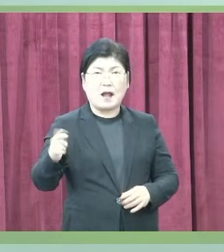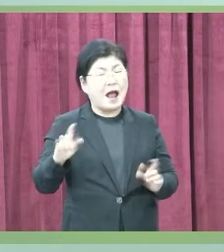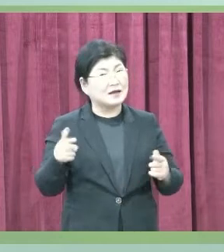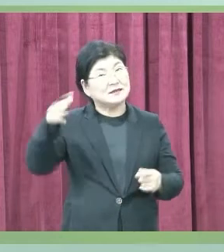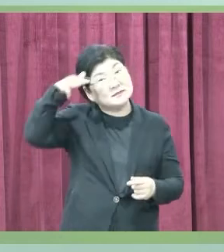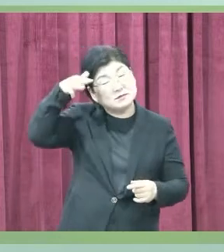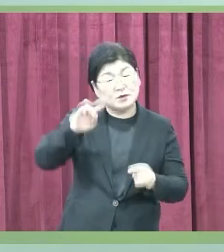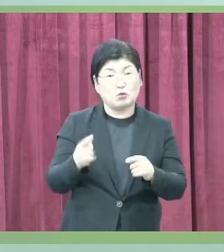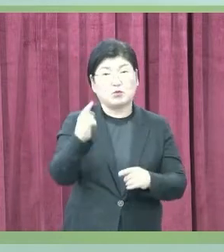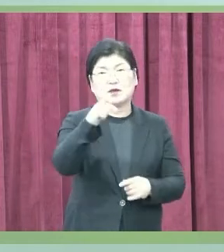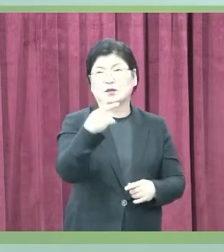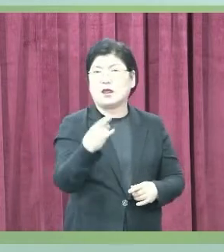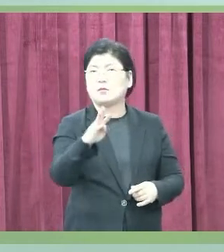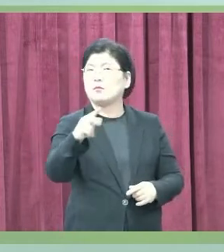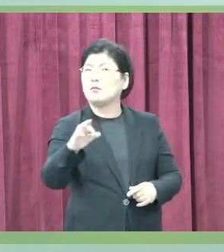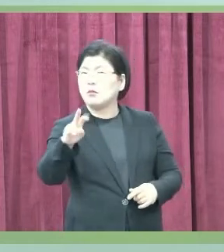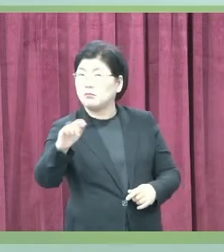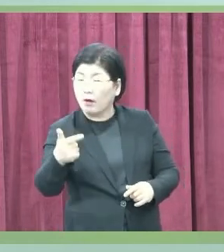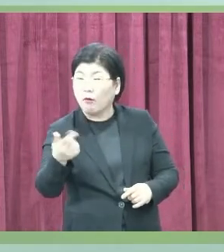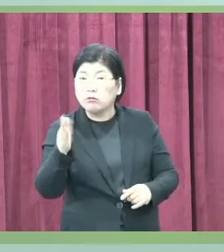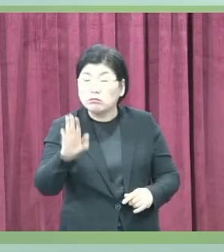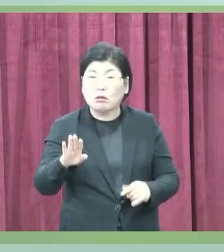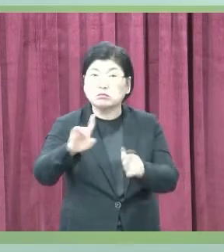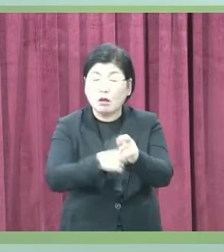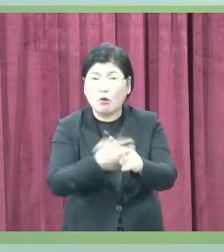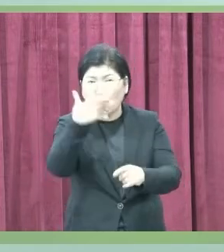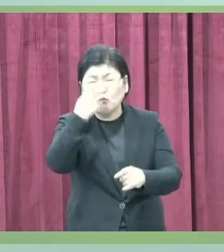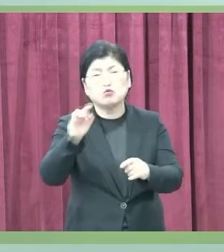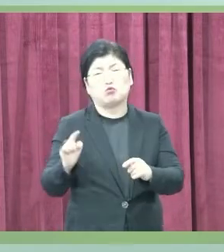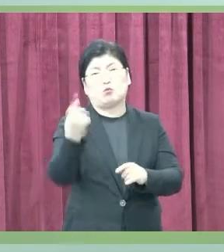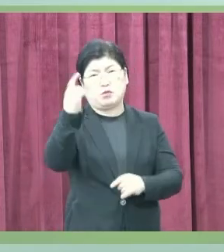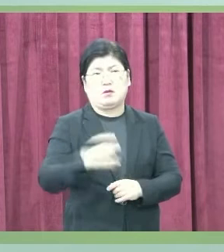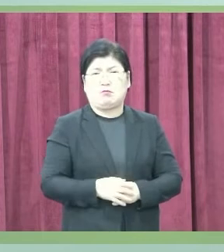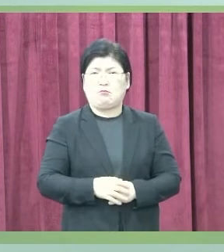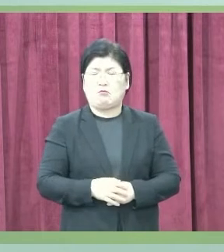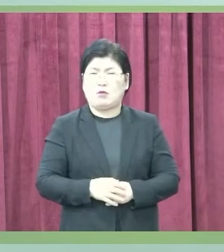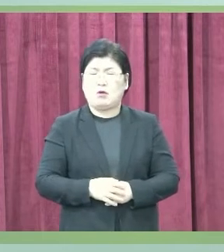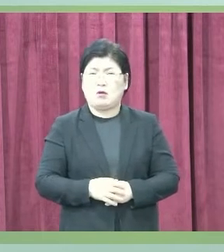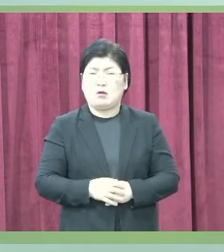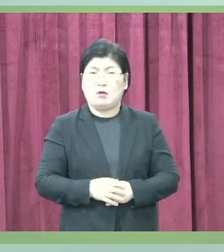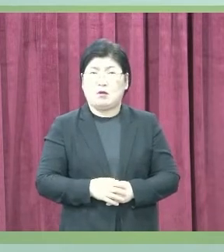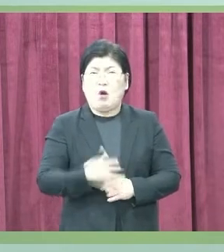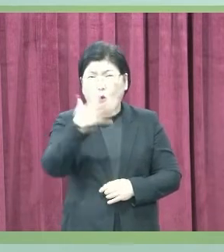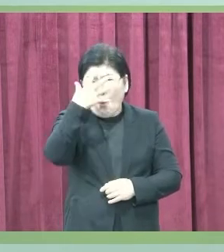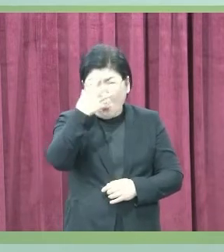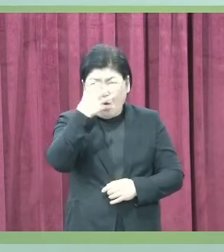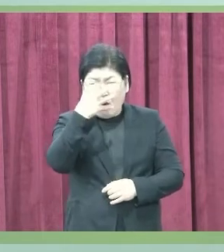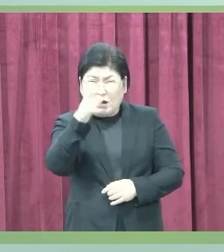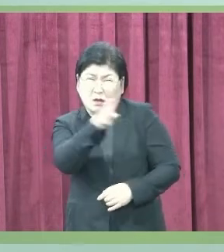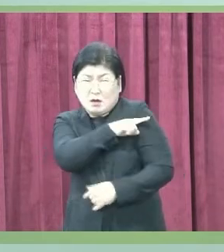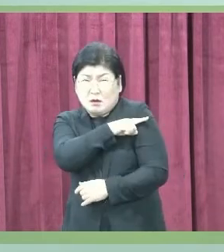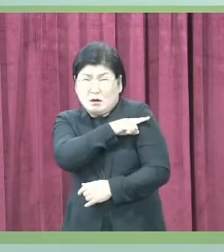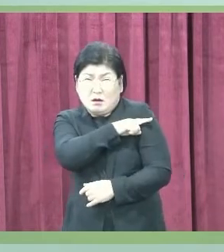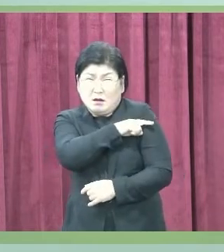치매가 높은 게 뇌병변인데, 뇌병변이 우울도 높아요. 예, 정정하겠습니다. 그러니까, 우울이 가장 높은